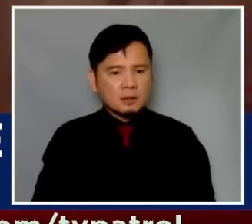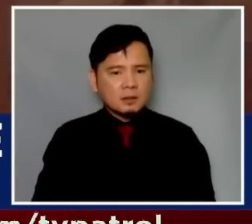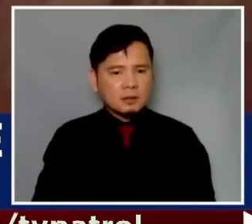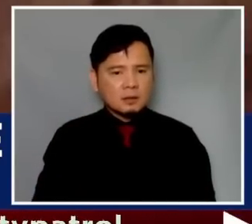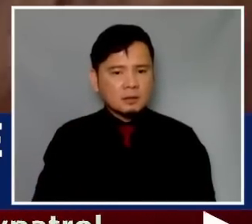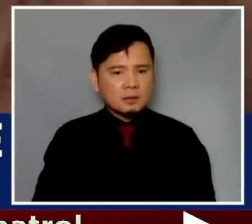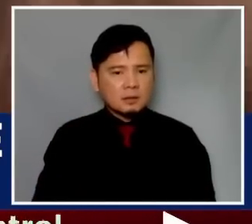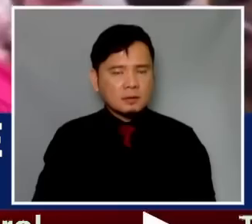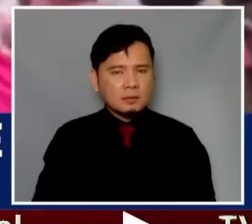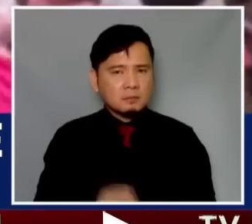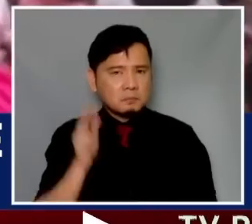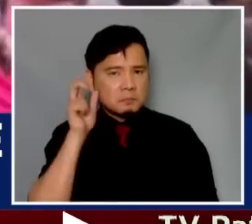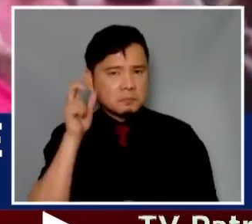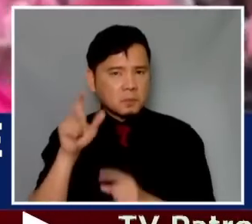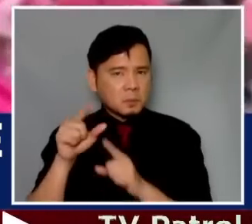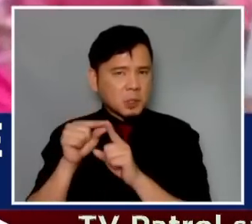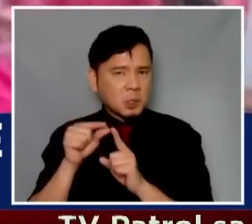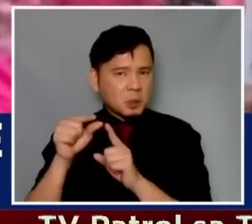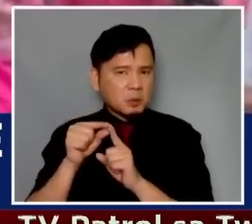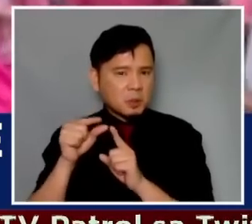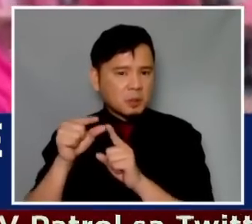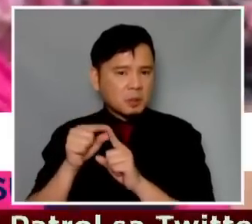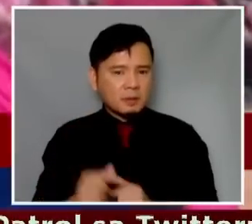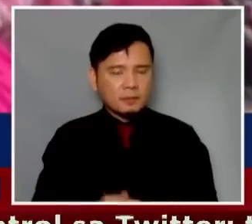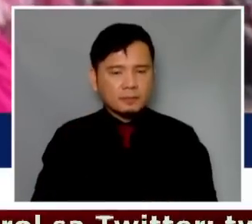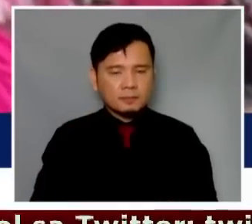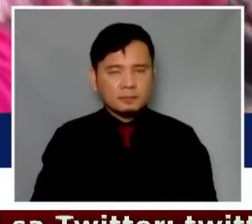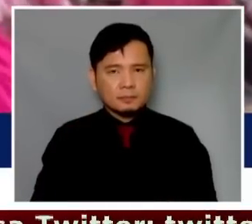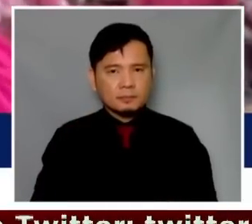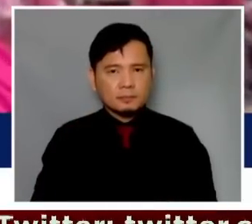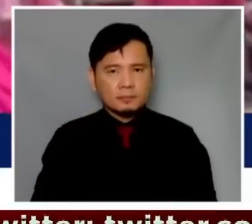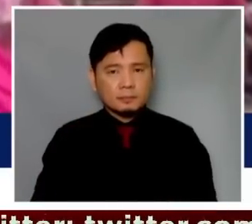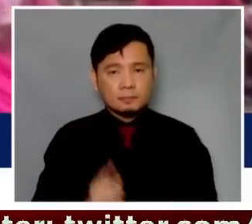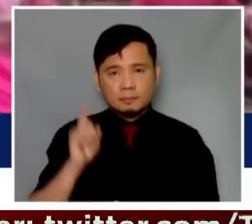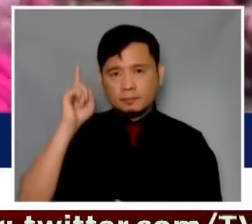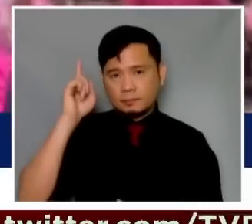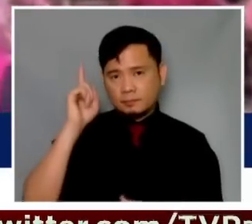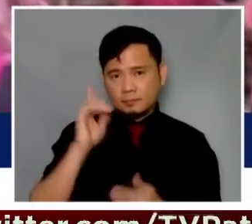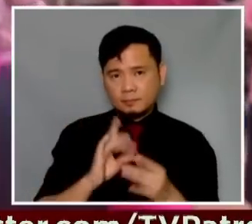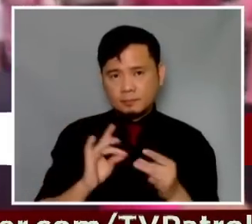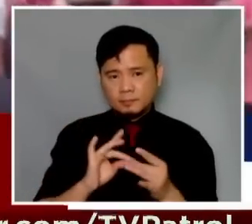Sabi namin, ano? There was a call from the other side that they will be here.